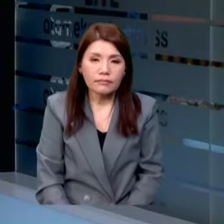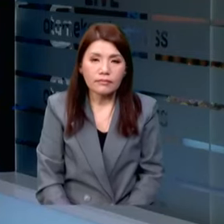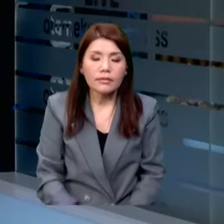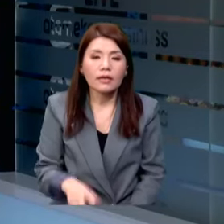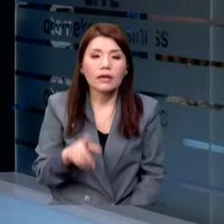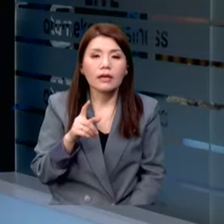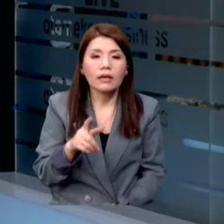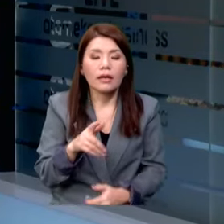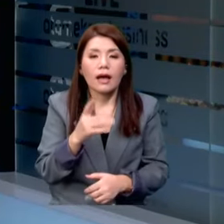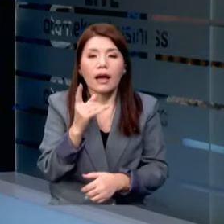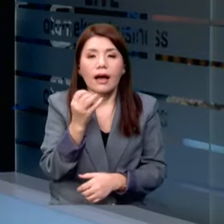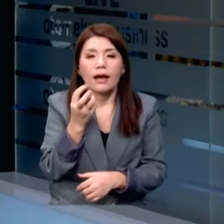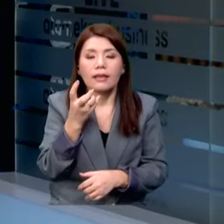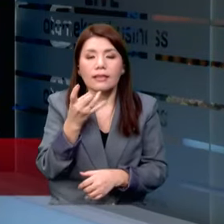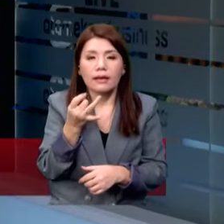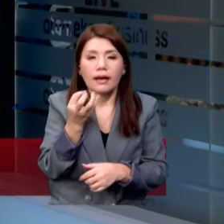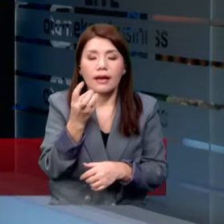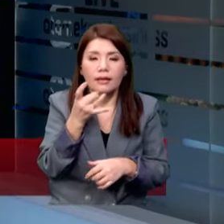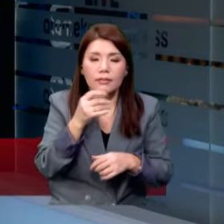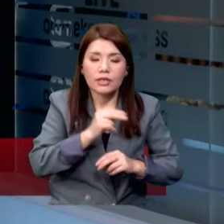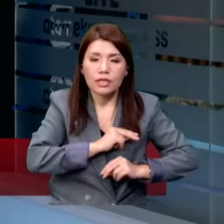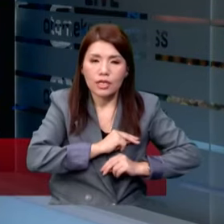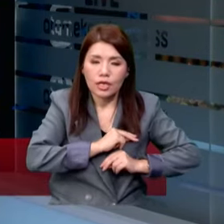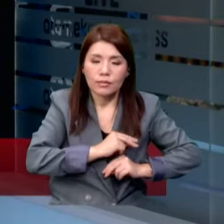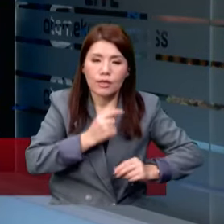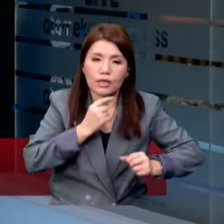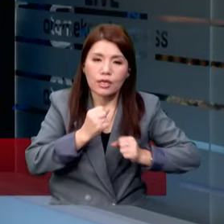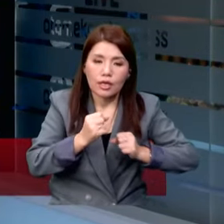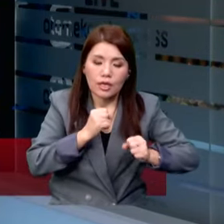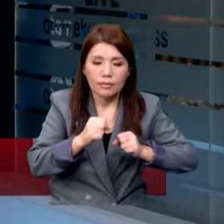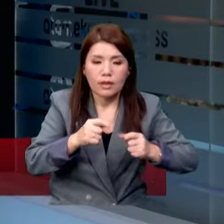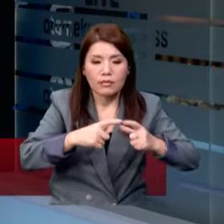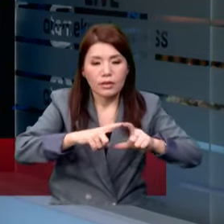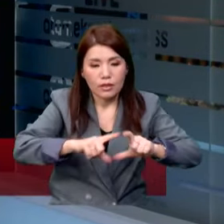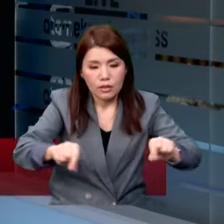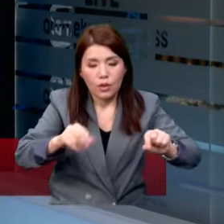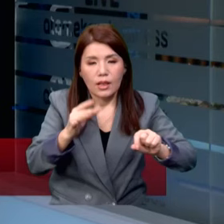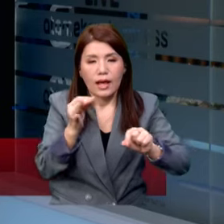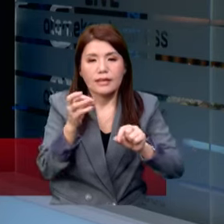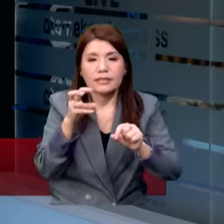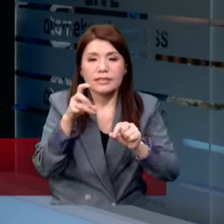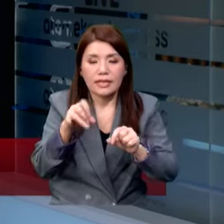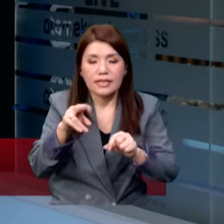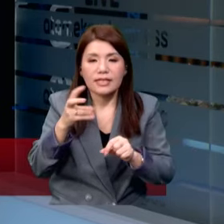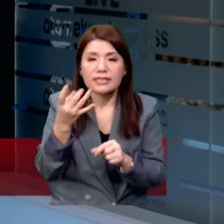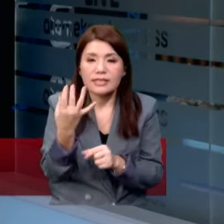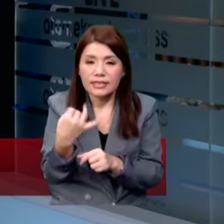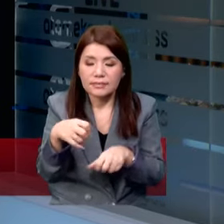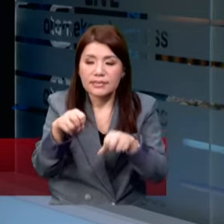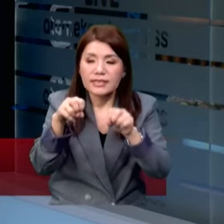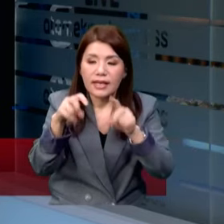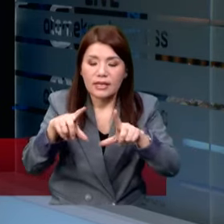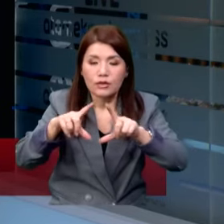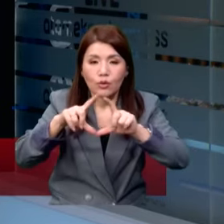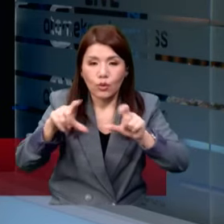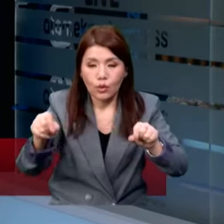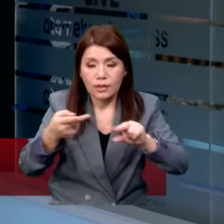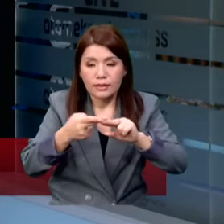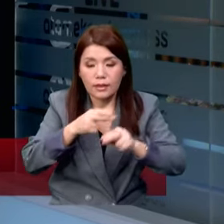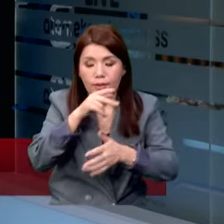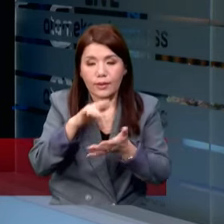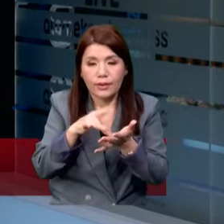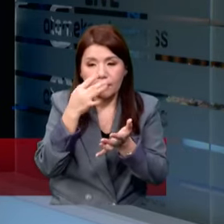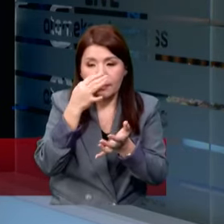Обладатели звания Халк Кахармана и Енбек Еры познакомились с работой лицея «Арстан». Специализированное учебное заведение находится близ